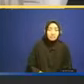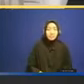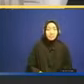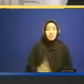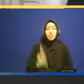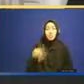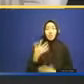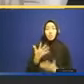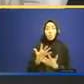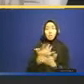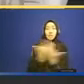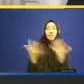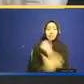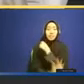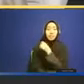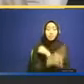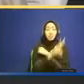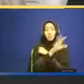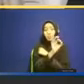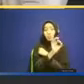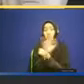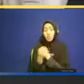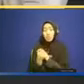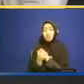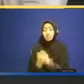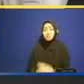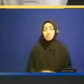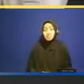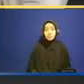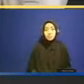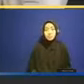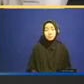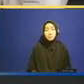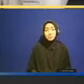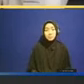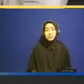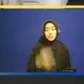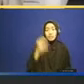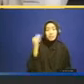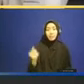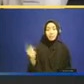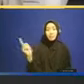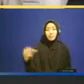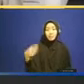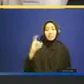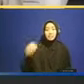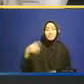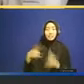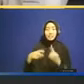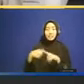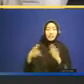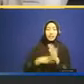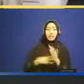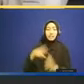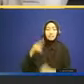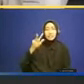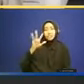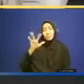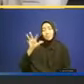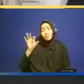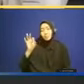Jadi kalau penduduk miskinnya ya kan 20 juta. Yang dibayar pemerintah JKN-nya 90